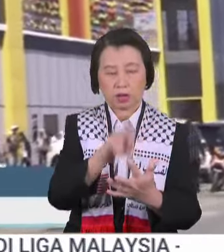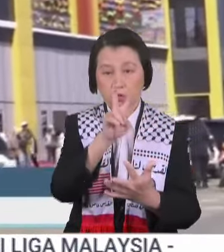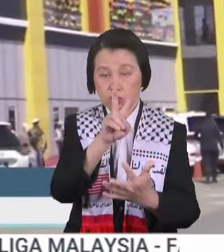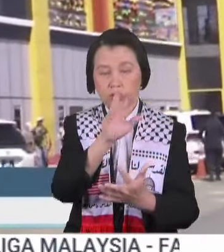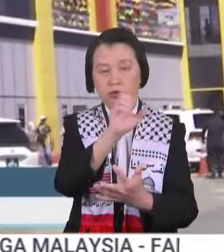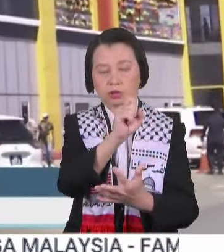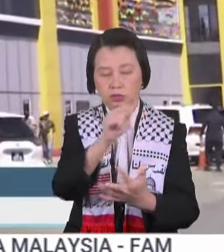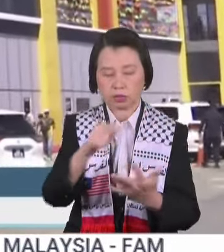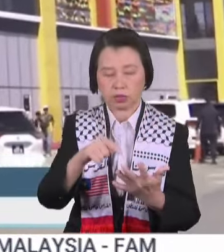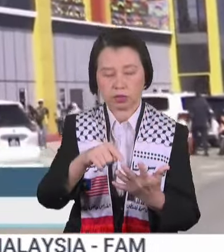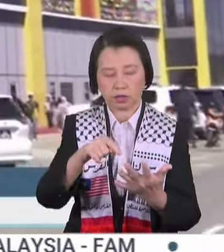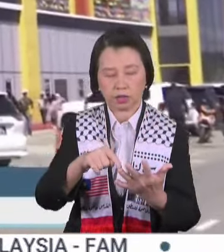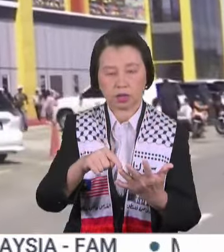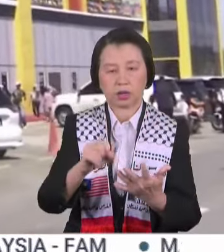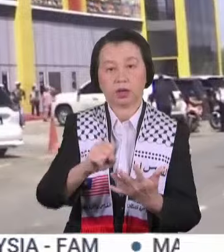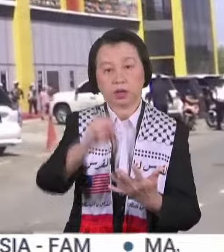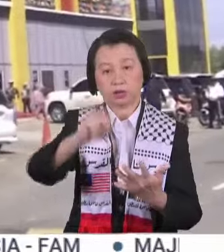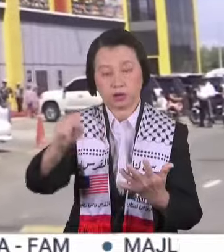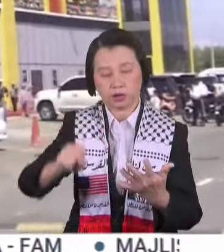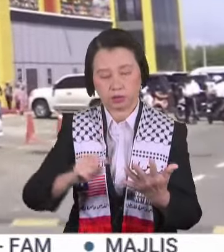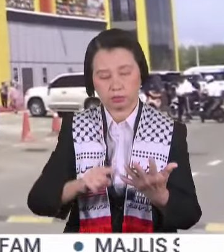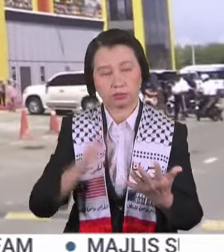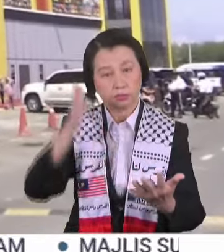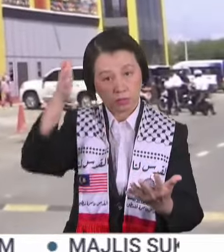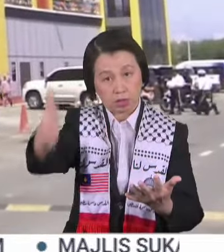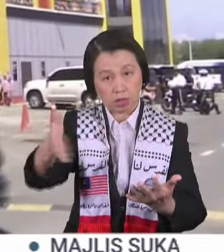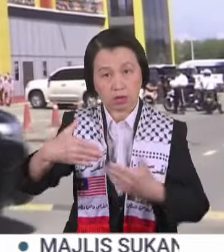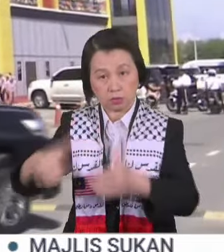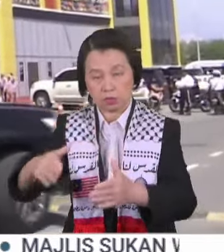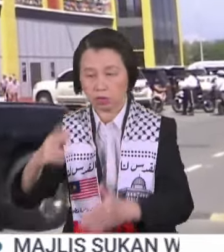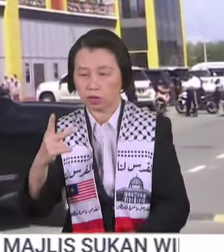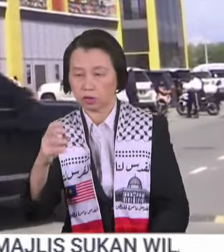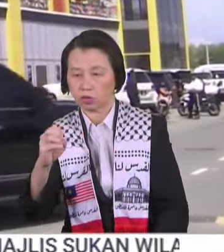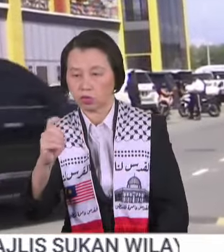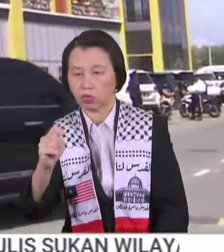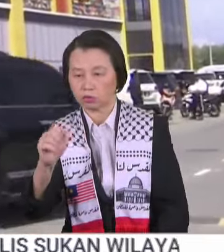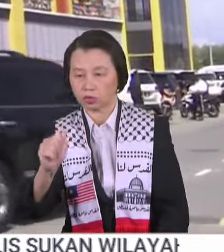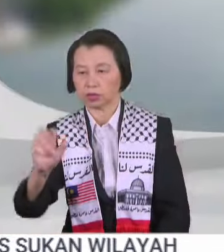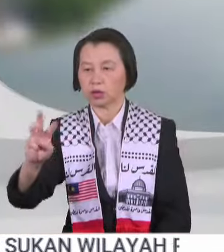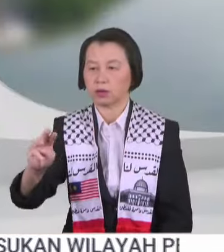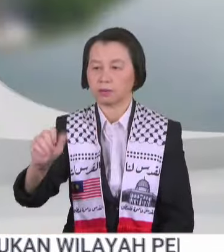dan Sandakan. Sebuah lagi akan dibuka di Kota Marudu akan datang.